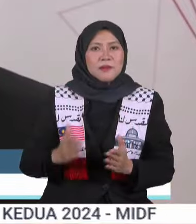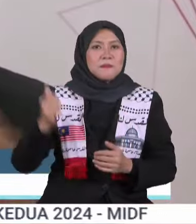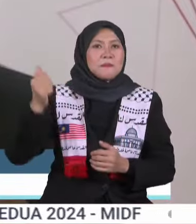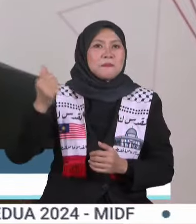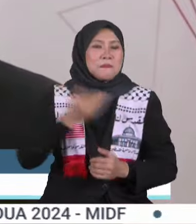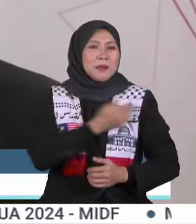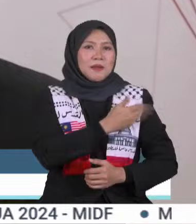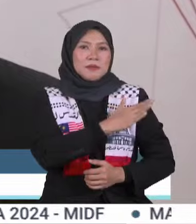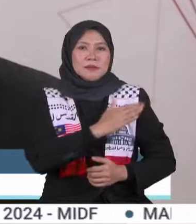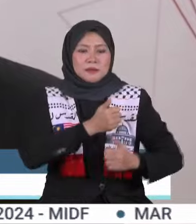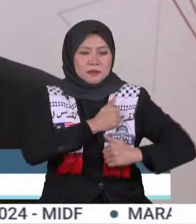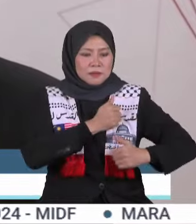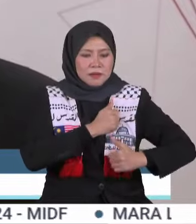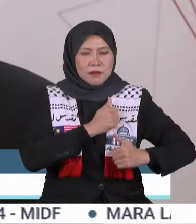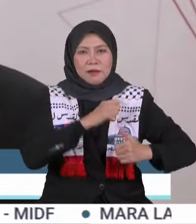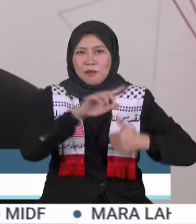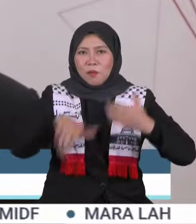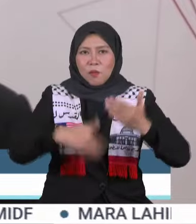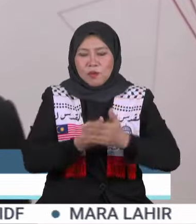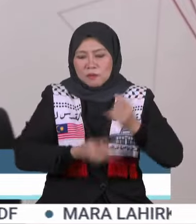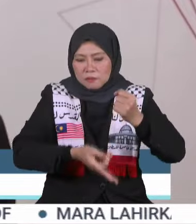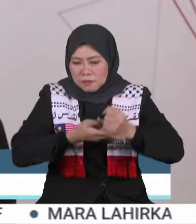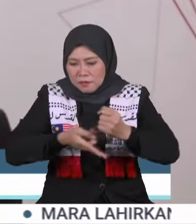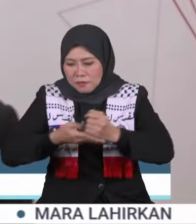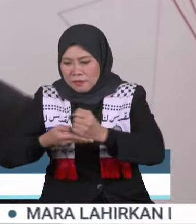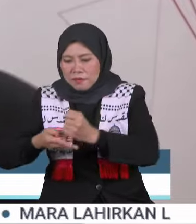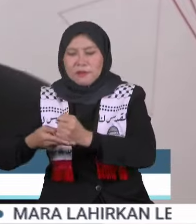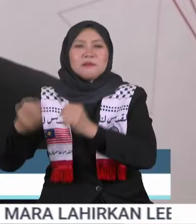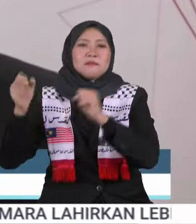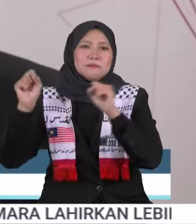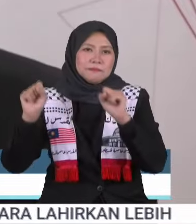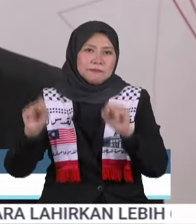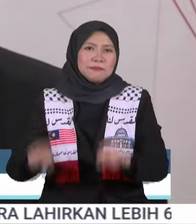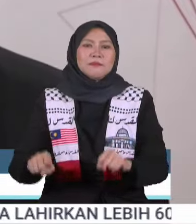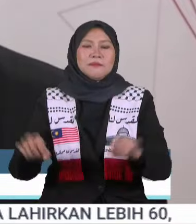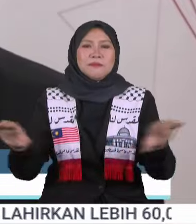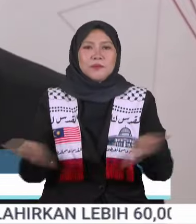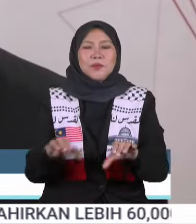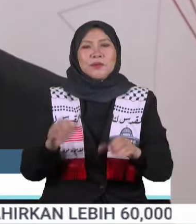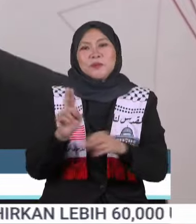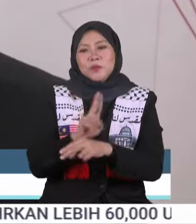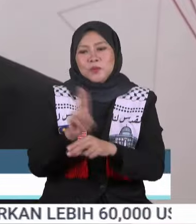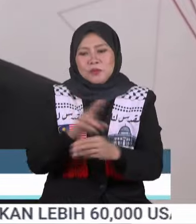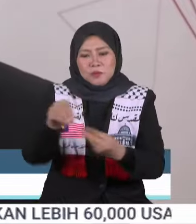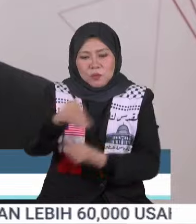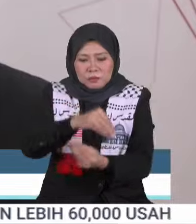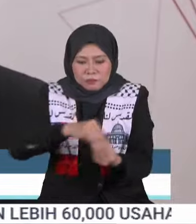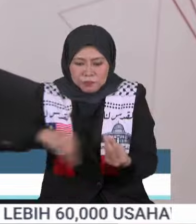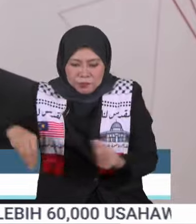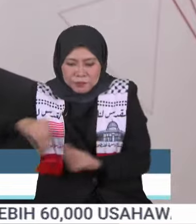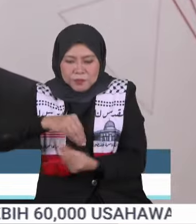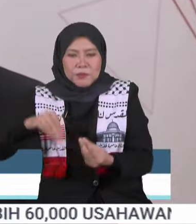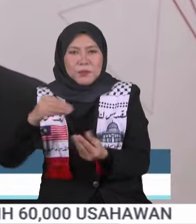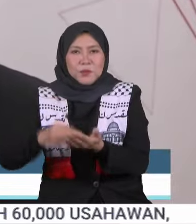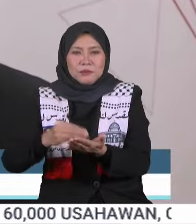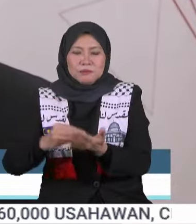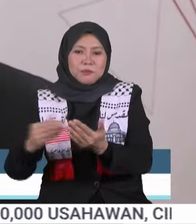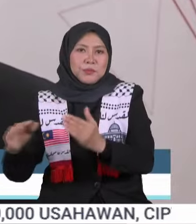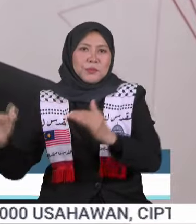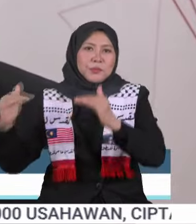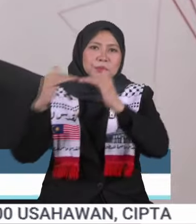tentera, ya. Jadi segala penjimatan itulah yang boleh dilaksanakan, ini dapat digunakan, dapat disalurkan dengan secara lebih